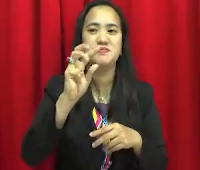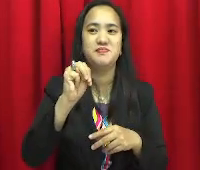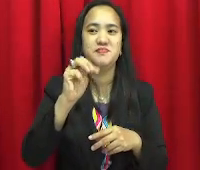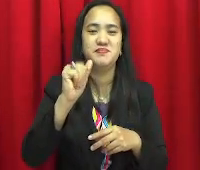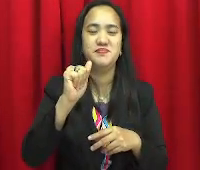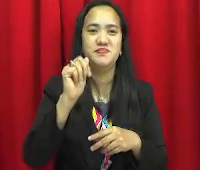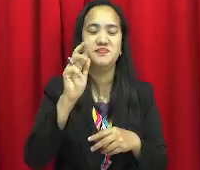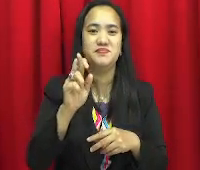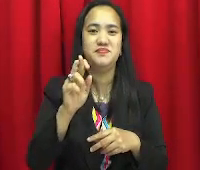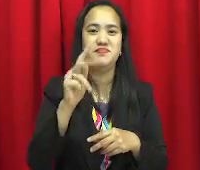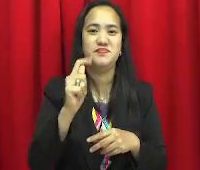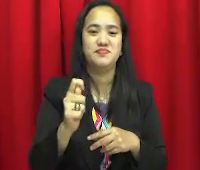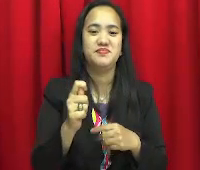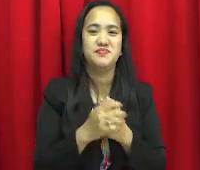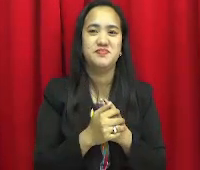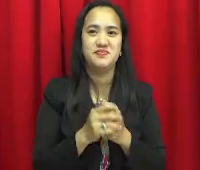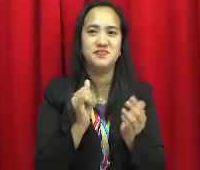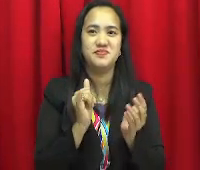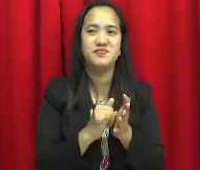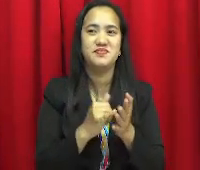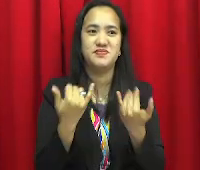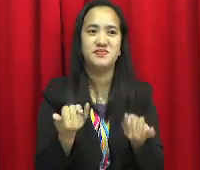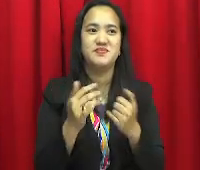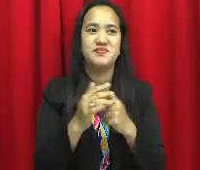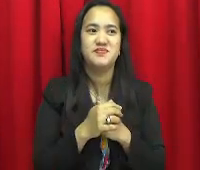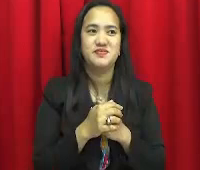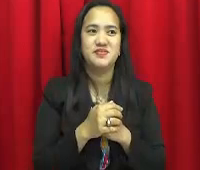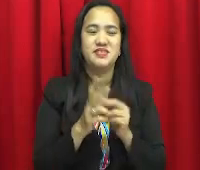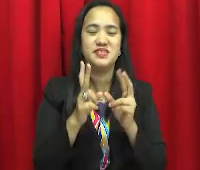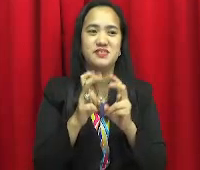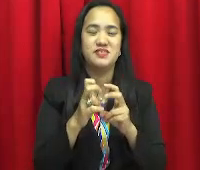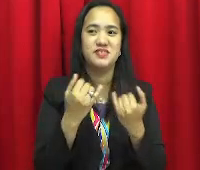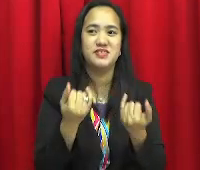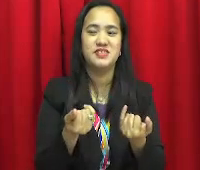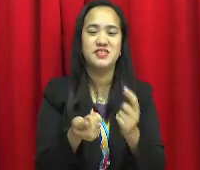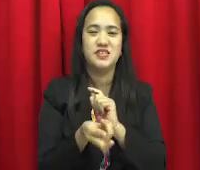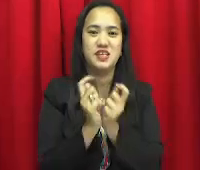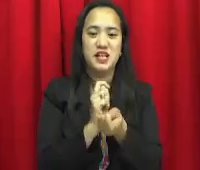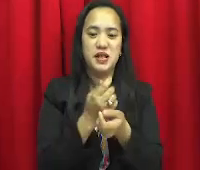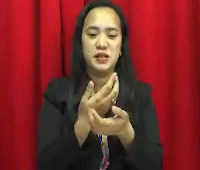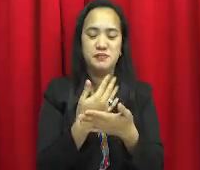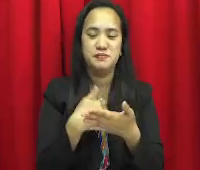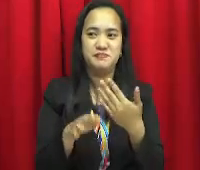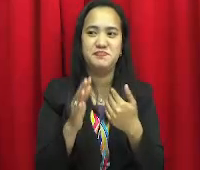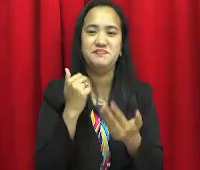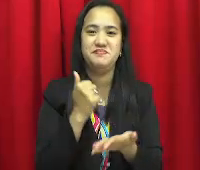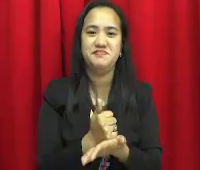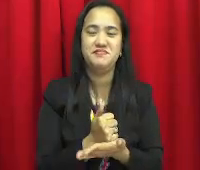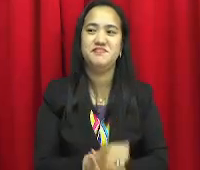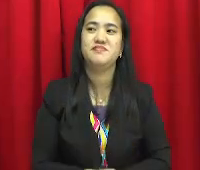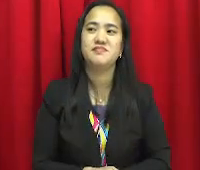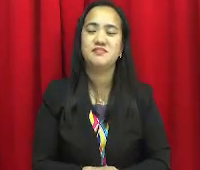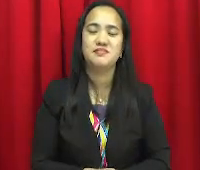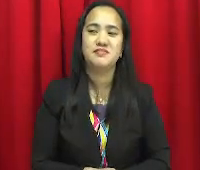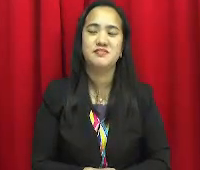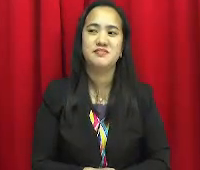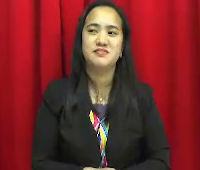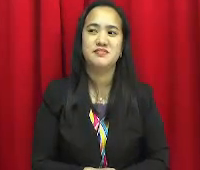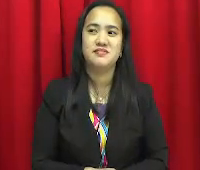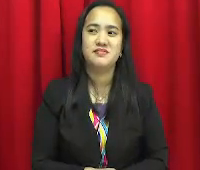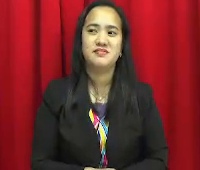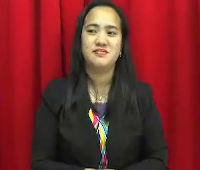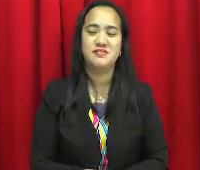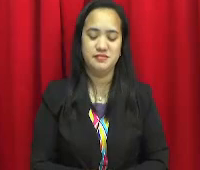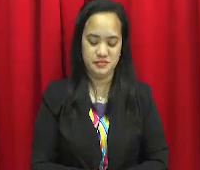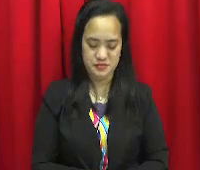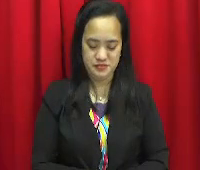eh. Yan ang pinakamatalino sa lahat ng klase nila, yeah. Kahit na turn back yan. Charlie yan, sir eh. Yeah, Charlie yan